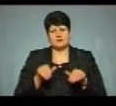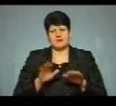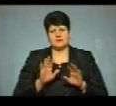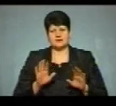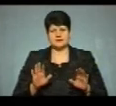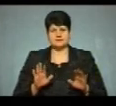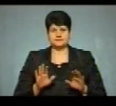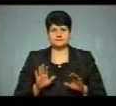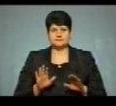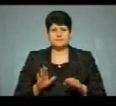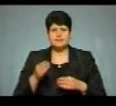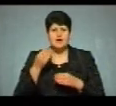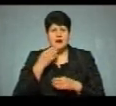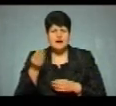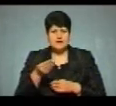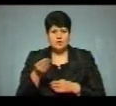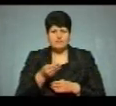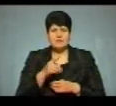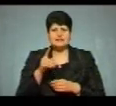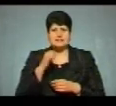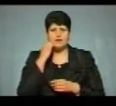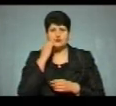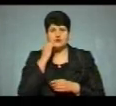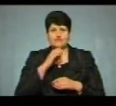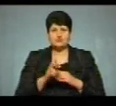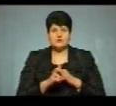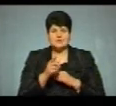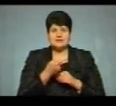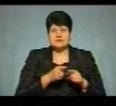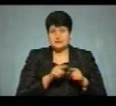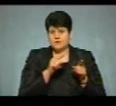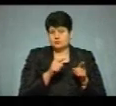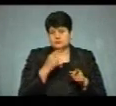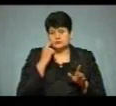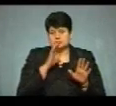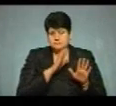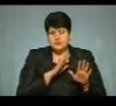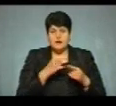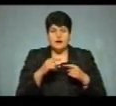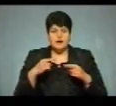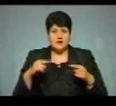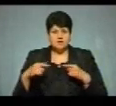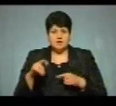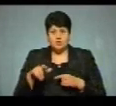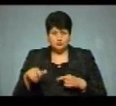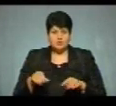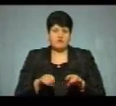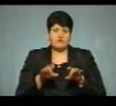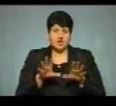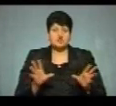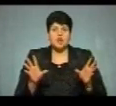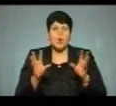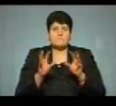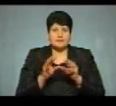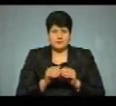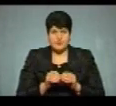яка агітувала, звичайно, за московську церкву, то його позиція. А всі решта люди вирішили